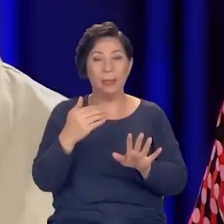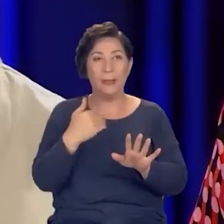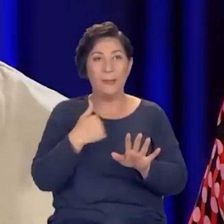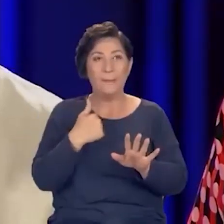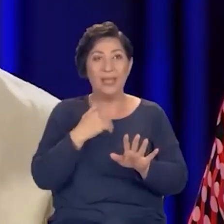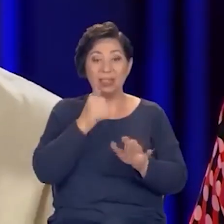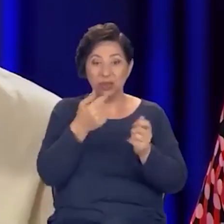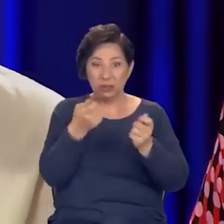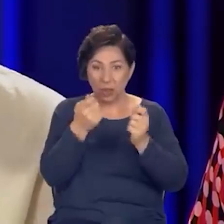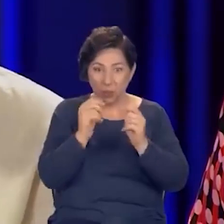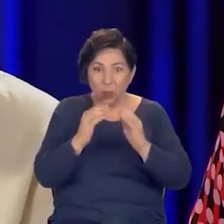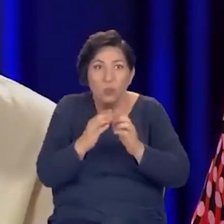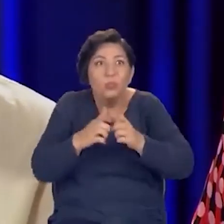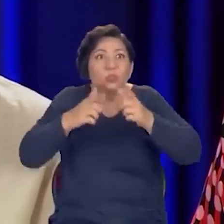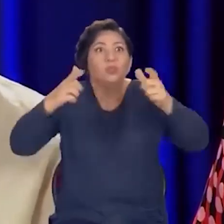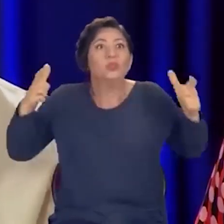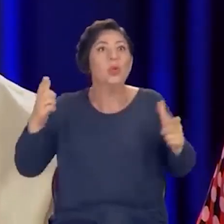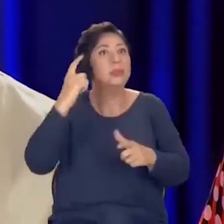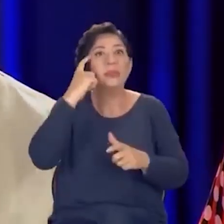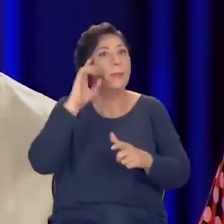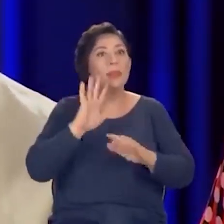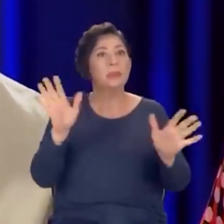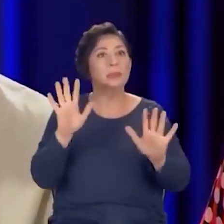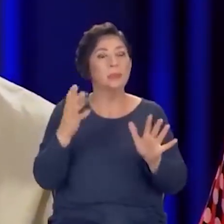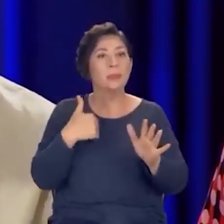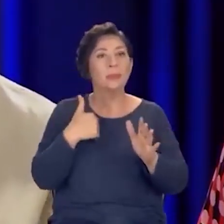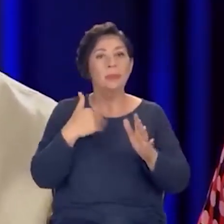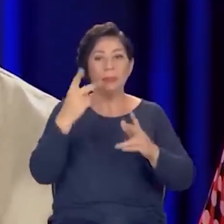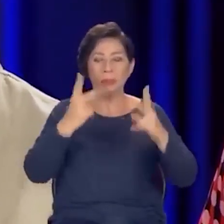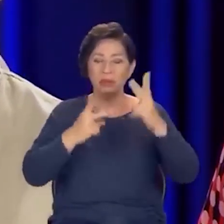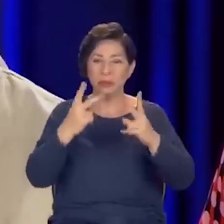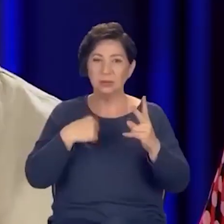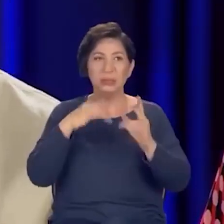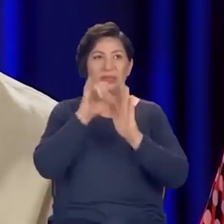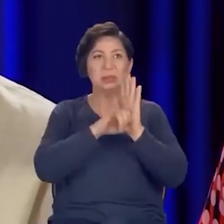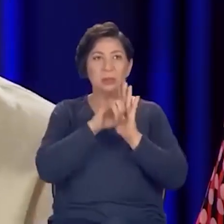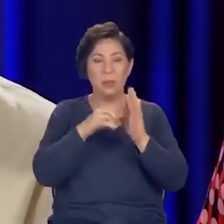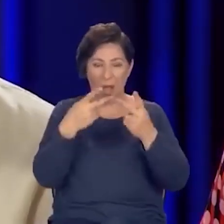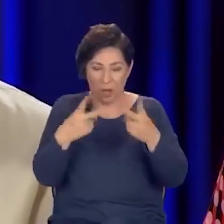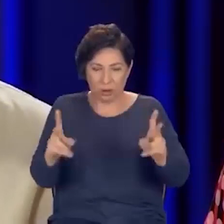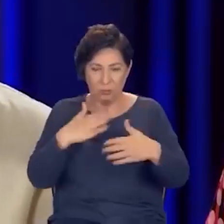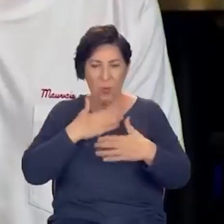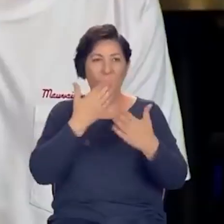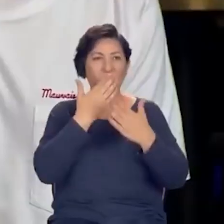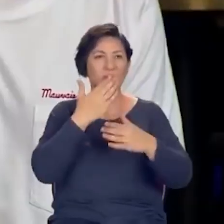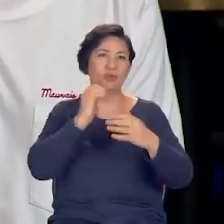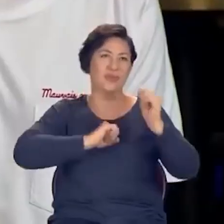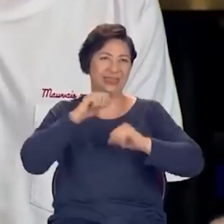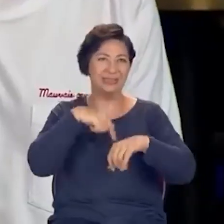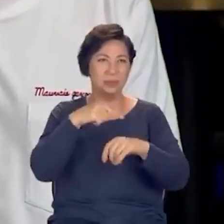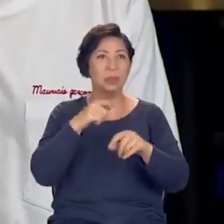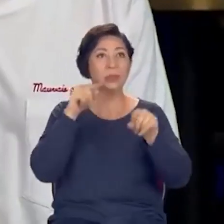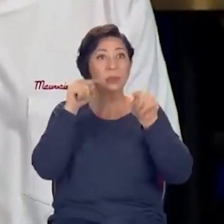hiç buraya kadar geleceğini tahmin etmeden gerçekten okurken çok bunaldığım bir dönemde işte bu Instagram sayfasını açmıştım.